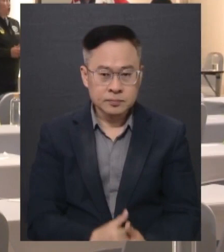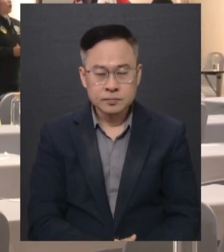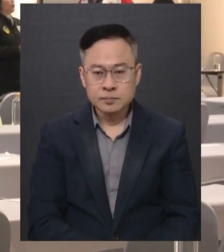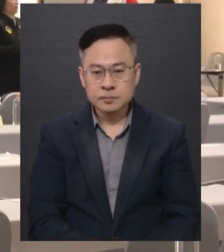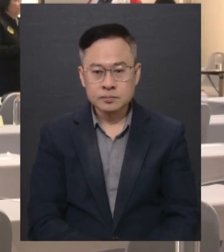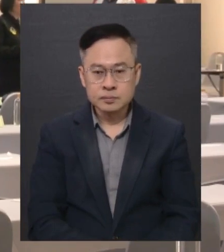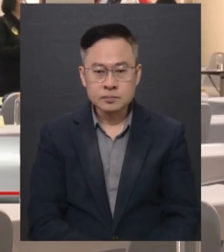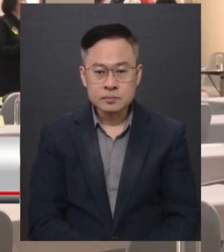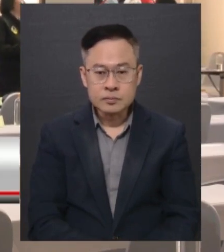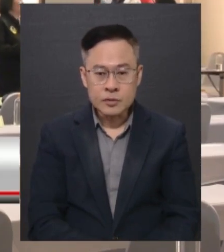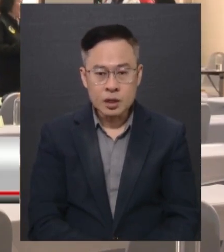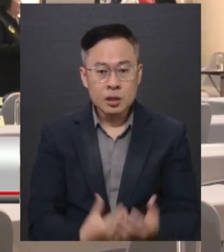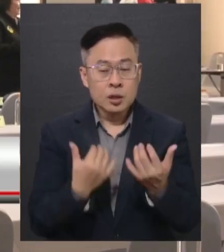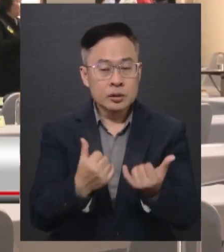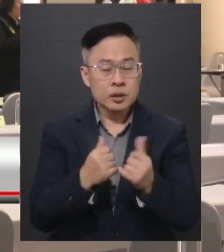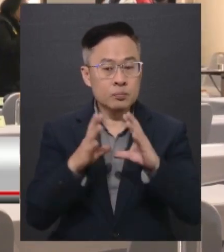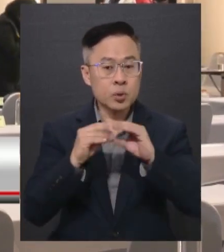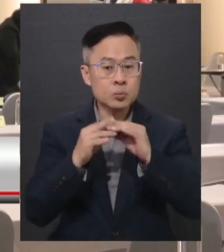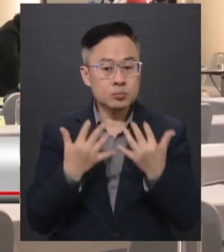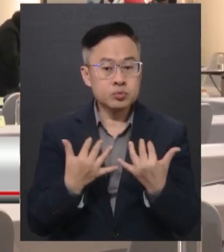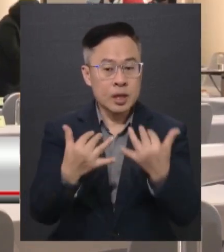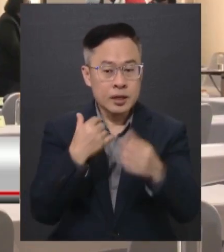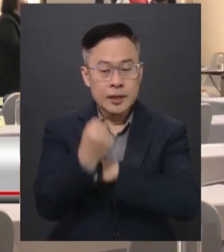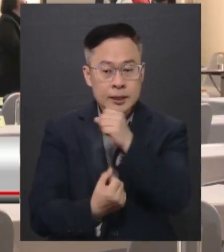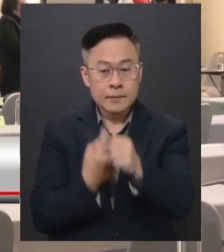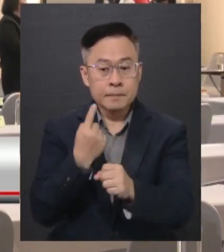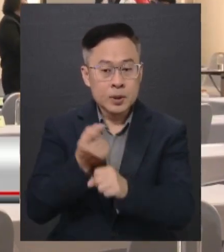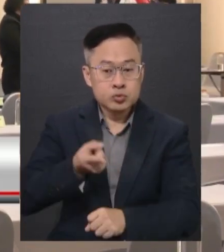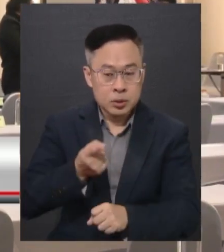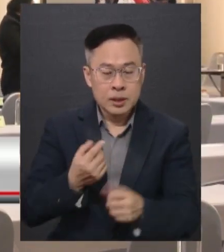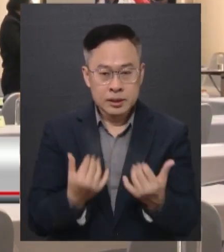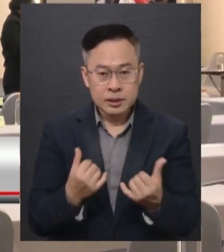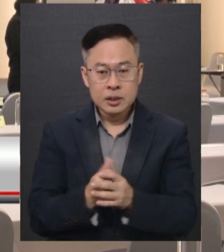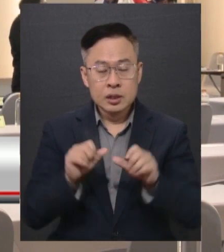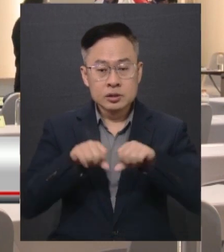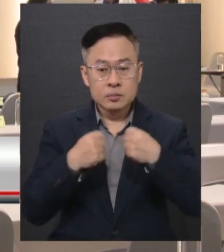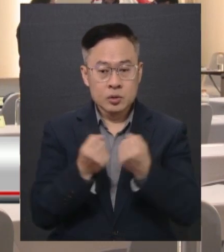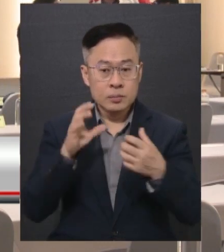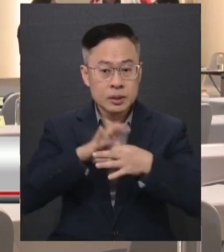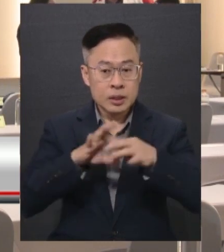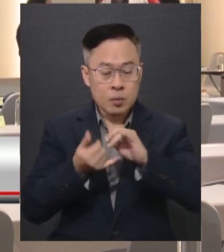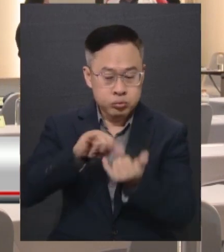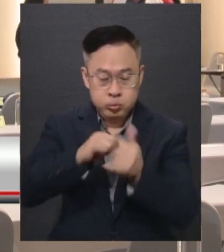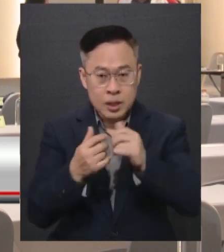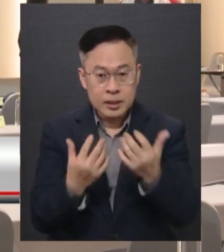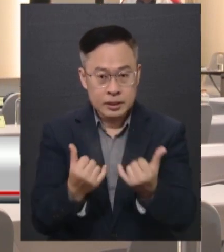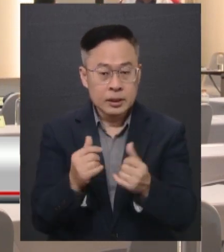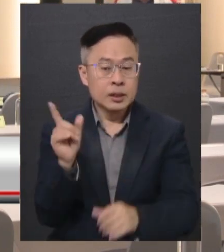นี่มีการประชุมสามัญประจำปีของสมาคมกีฬามวยปล้ำนะครับก็ประเด็นสำคัญก็คือการ